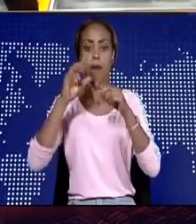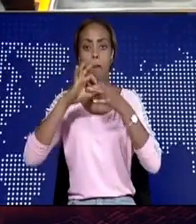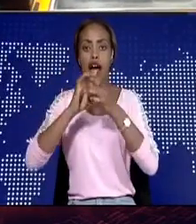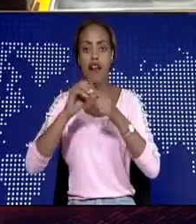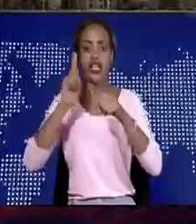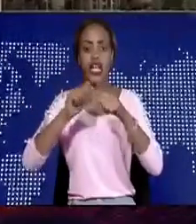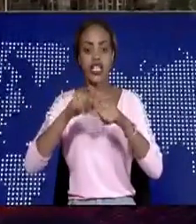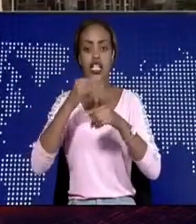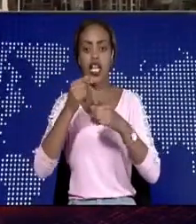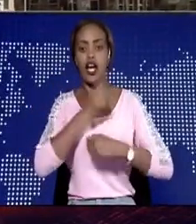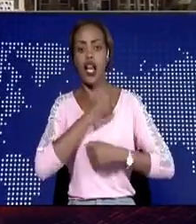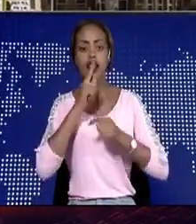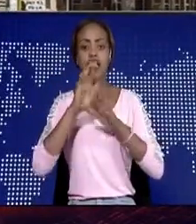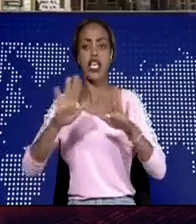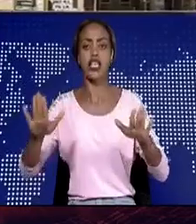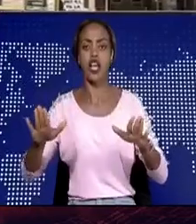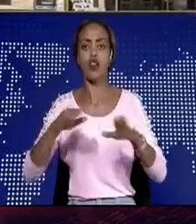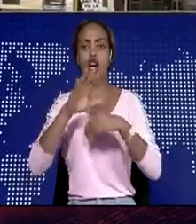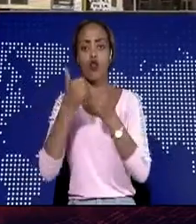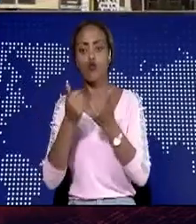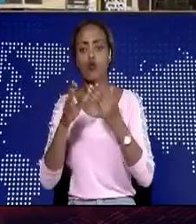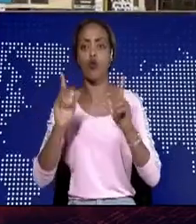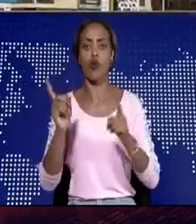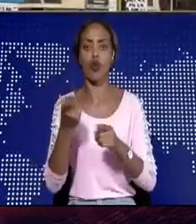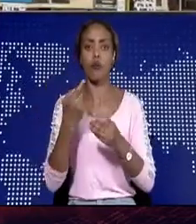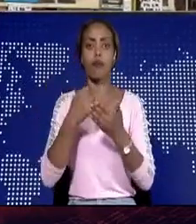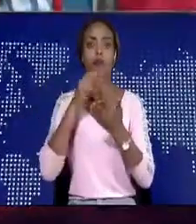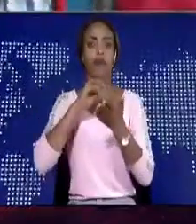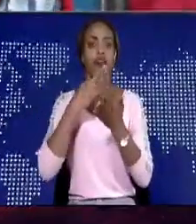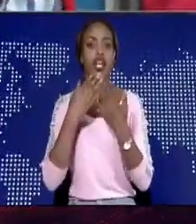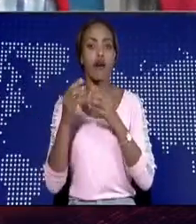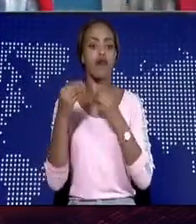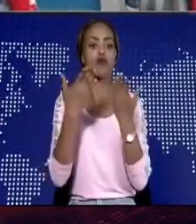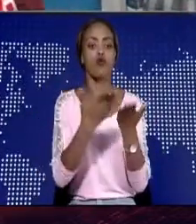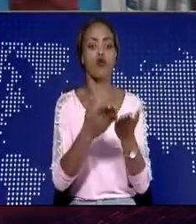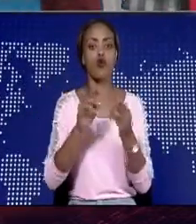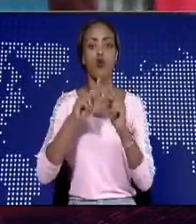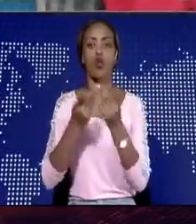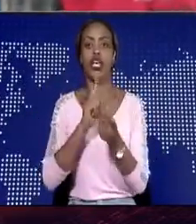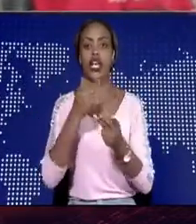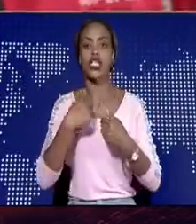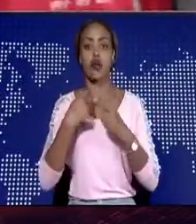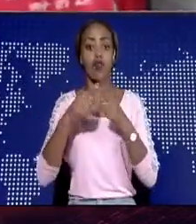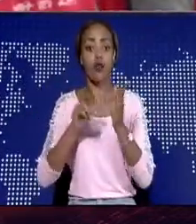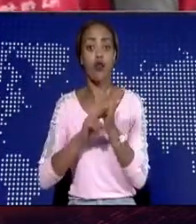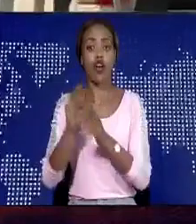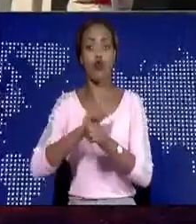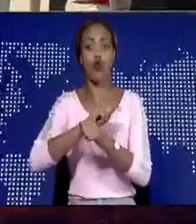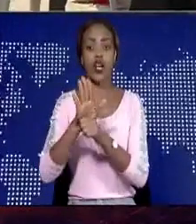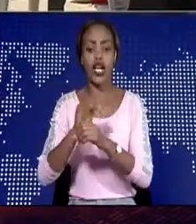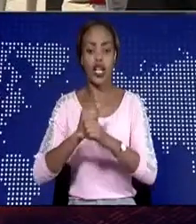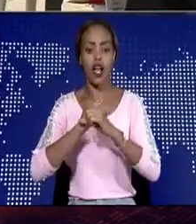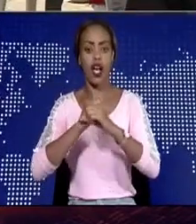مس اكلات ستان مس قالوت مدارك تاكلاتن كوينم دم ابزل غسلو بوتاينا زلنا مو بفلايد ما فيروس كورونا اندا تخال